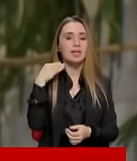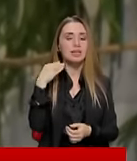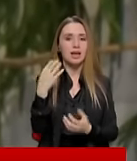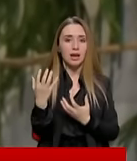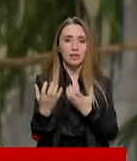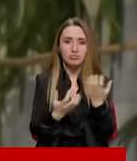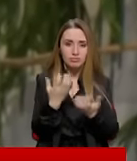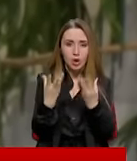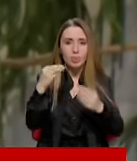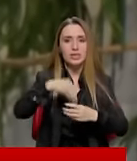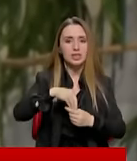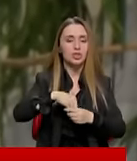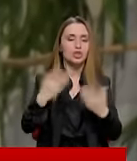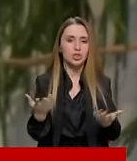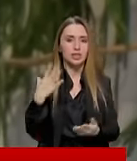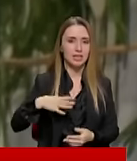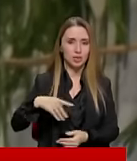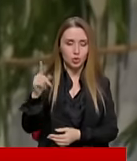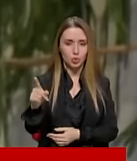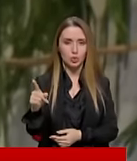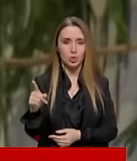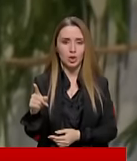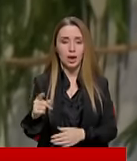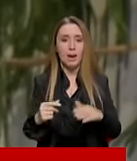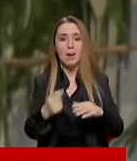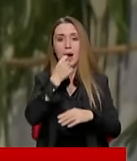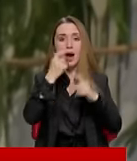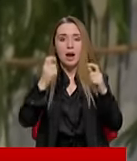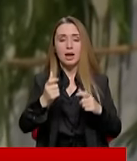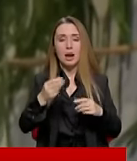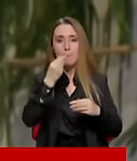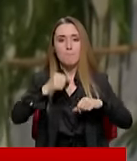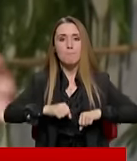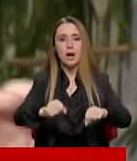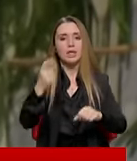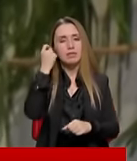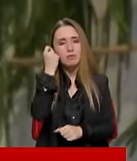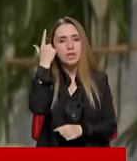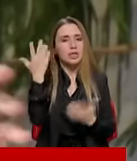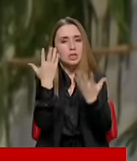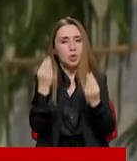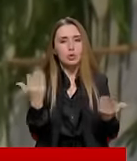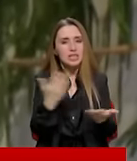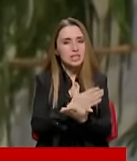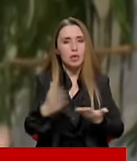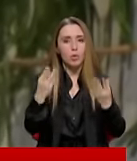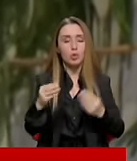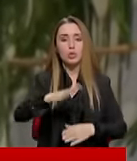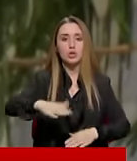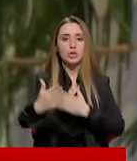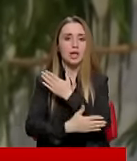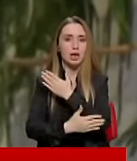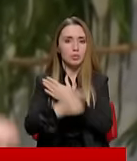pişe bilsin o tencere kaynasın istiyorsunuz Başkent Market Fikri nasıl geldi nasıl ilerliyor ya da bu sosyal